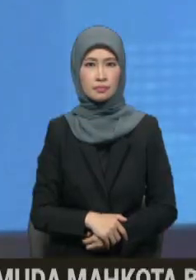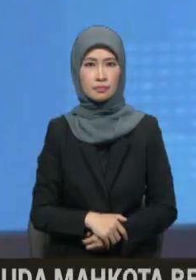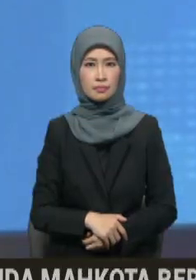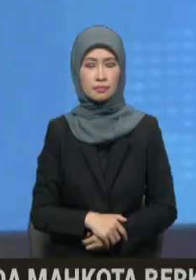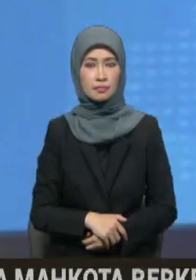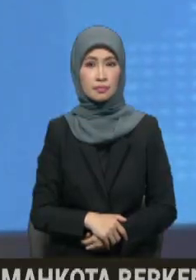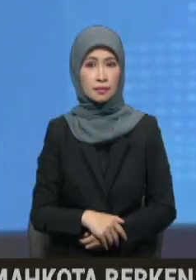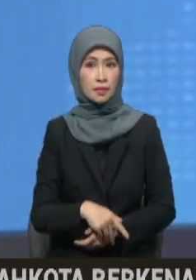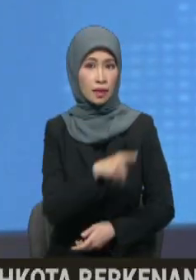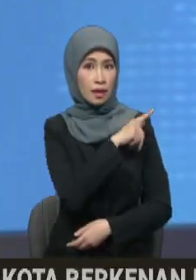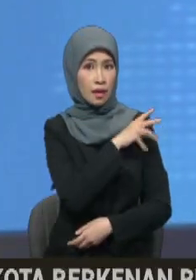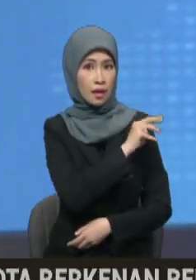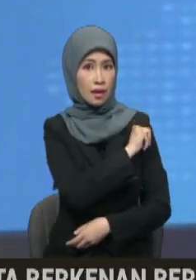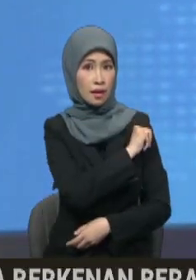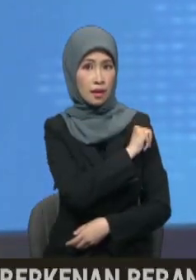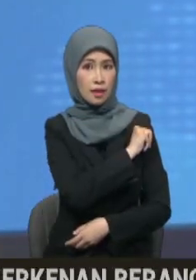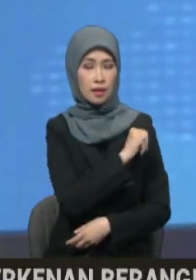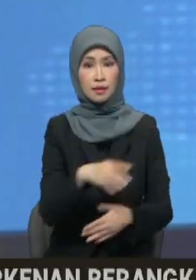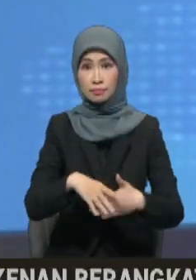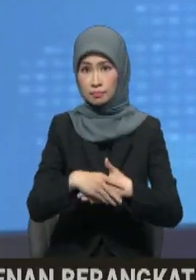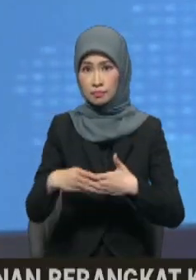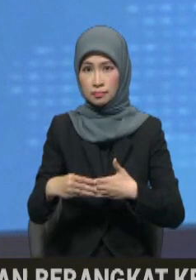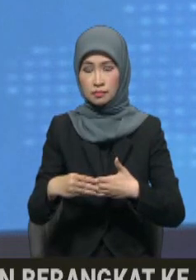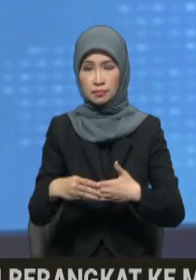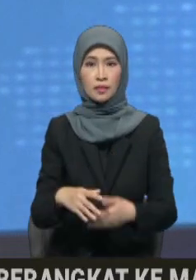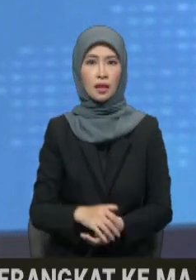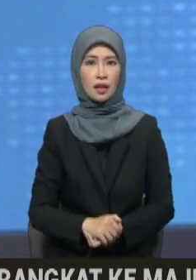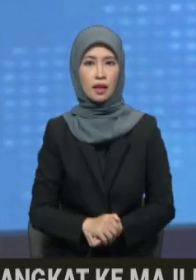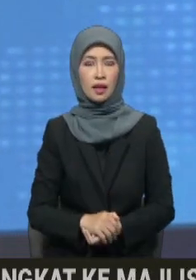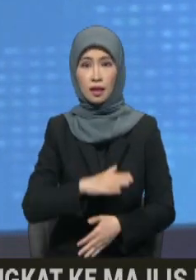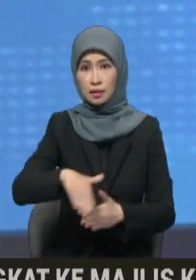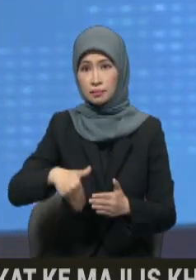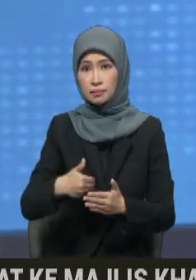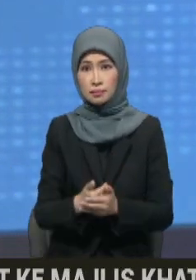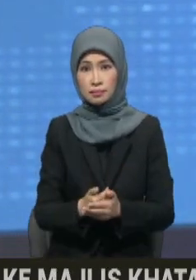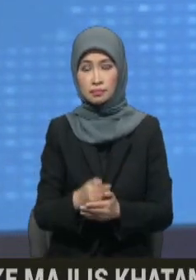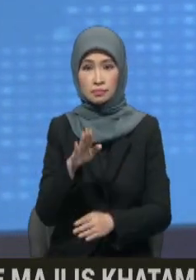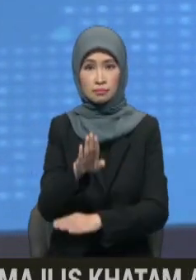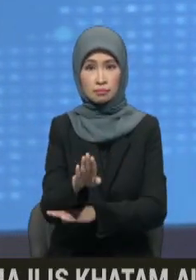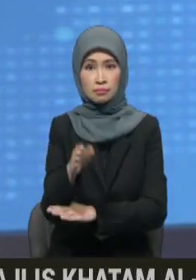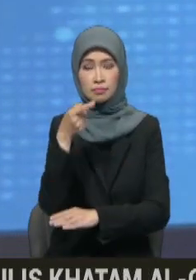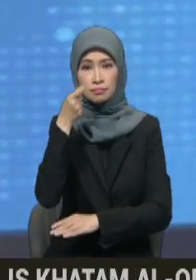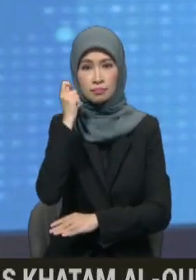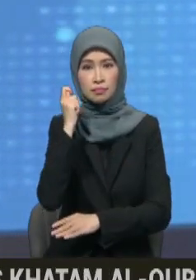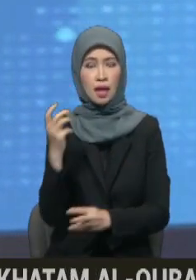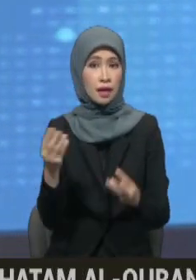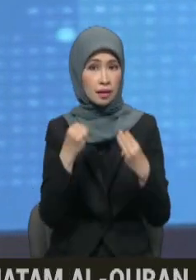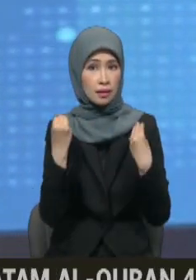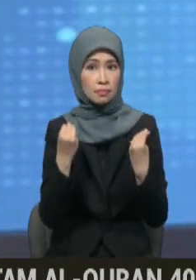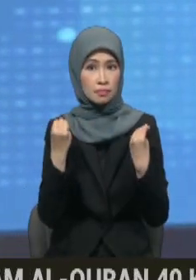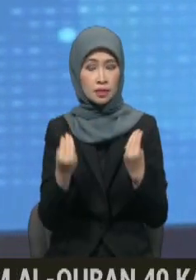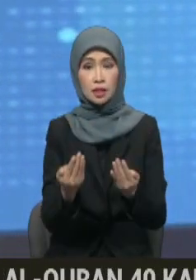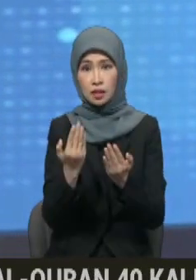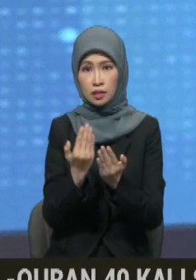kilanas an kewangan dan ekonomi serta jabatan-jabatan di dalamnya petang tadi mengadakan Majlis doa kesyukuran dan